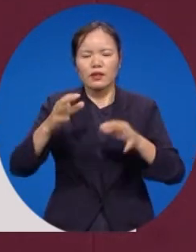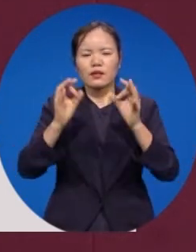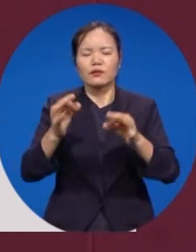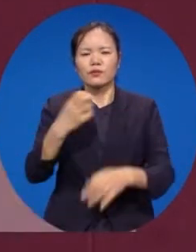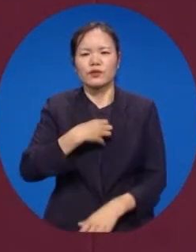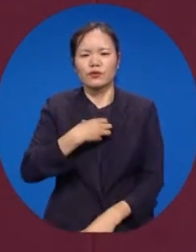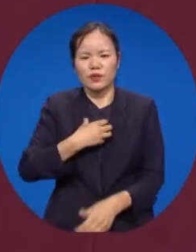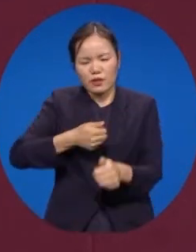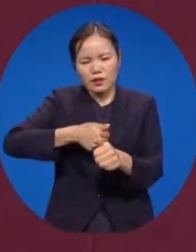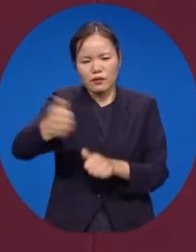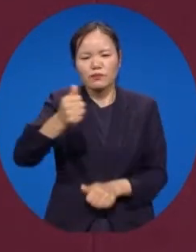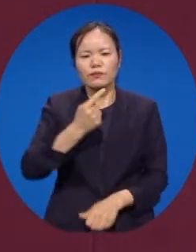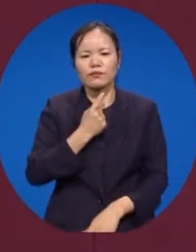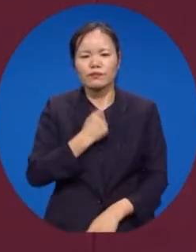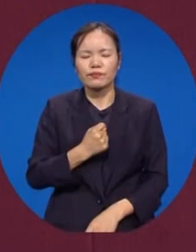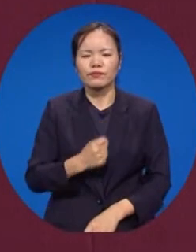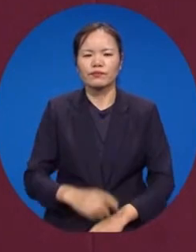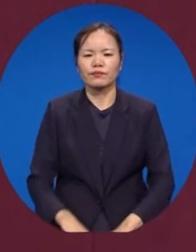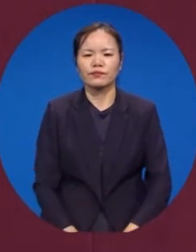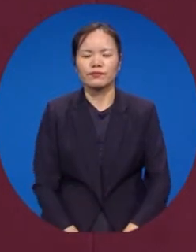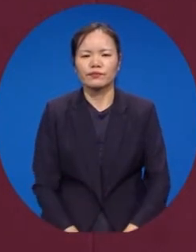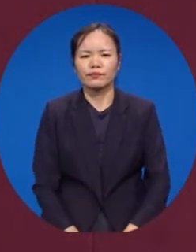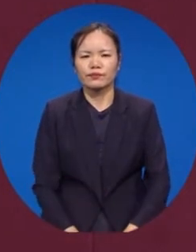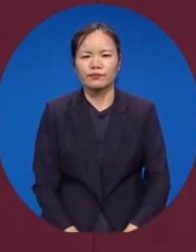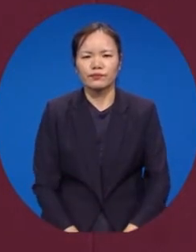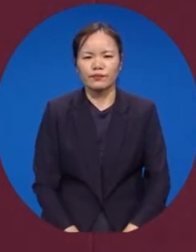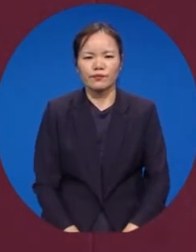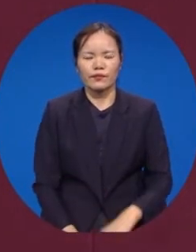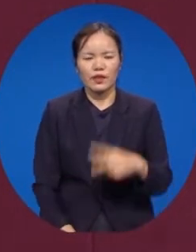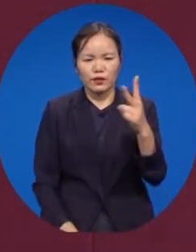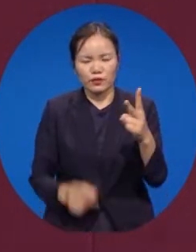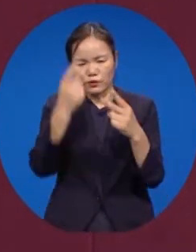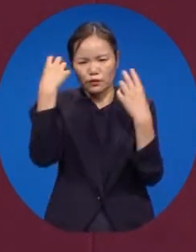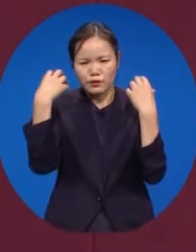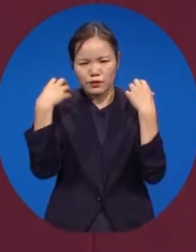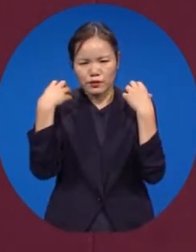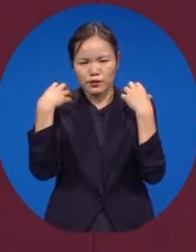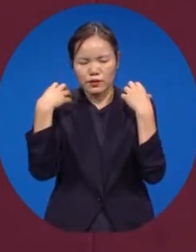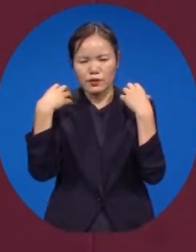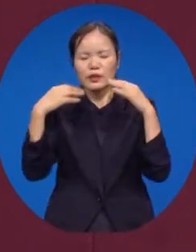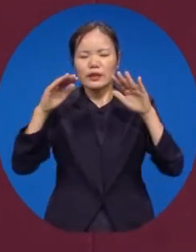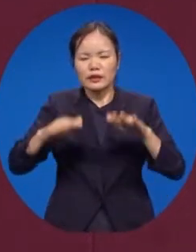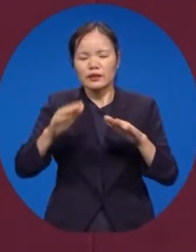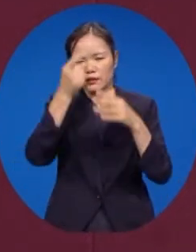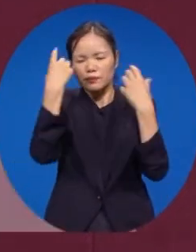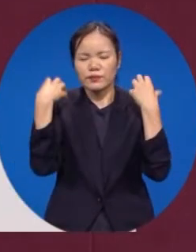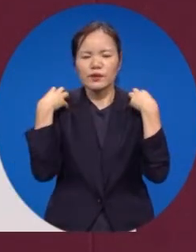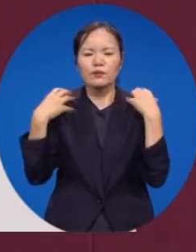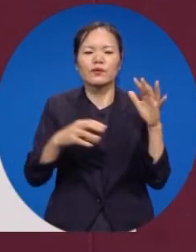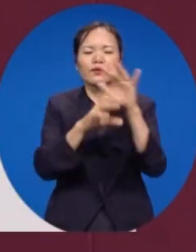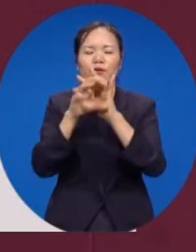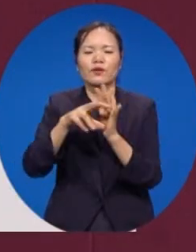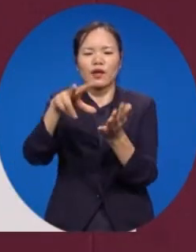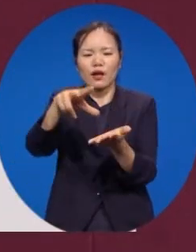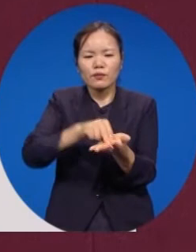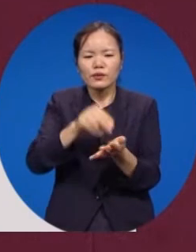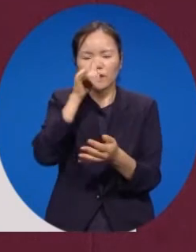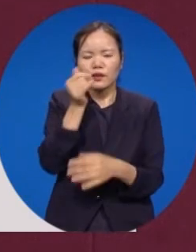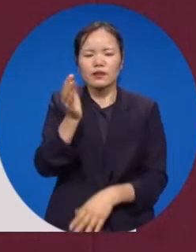금융위기를 극복해냈습니다. 이 정부는 코로나 국난이라고 하지만 김대중